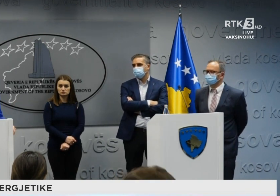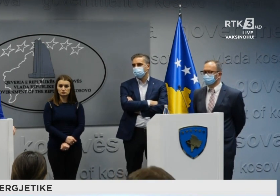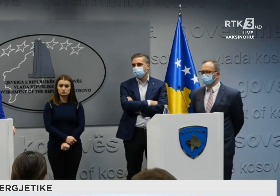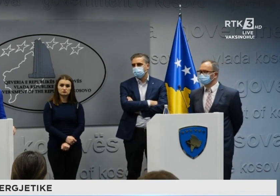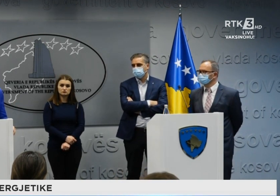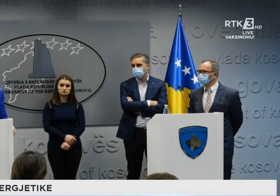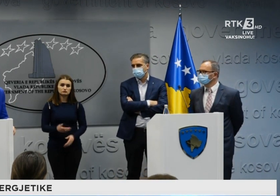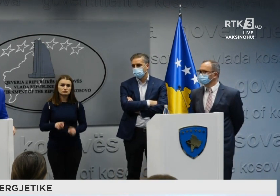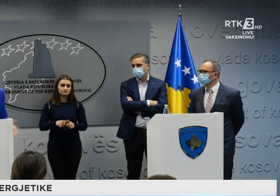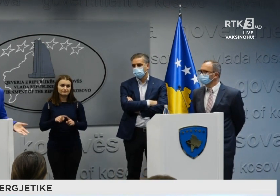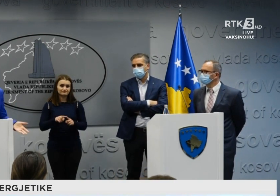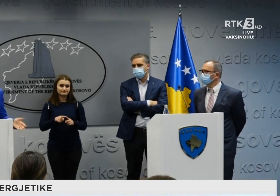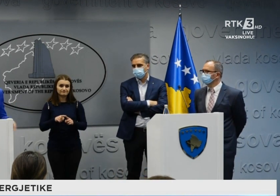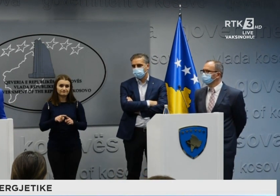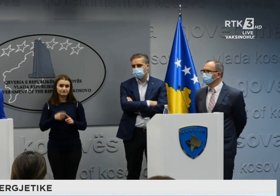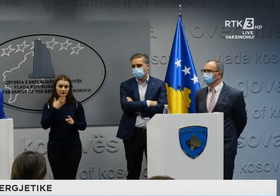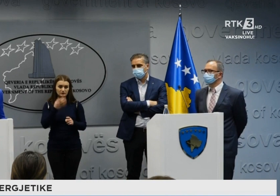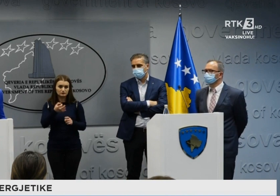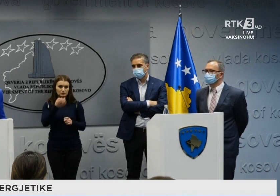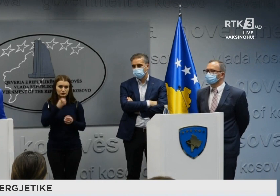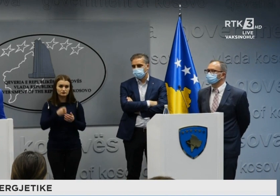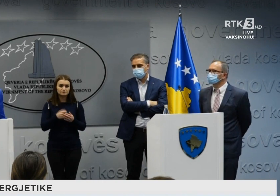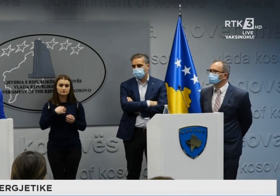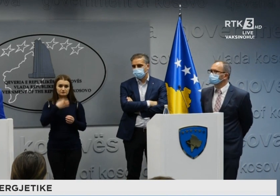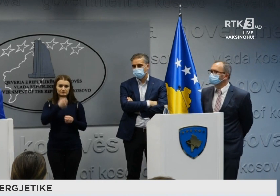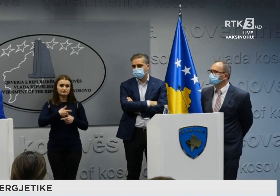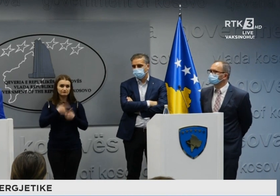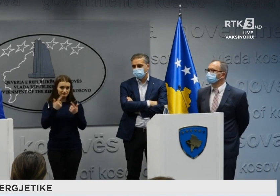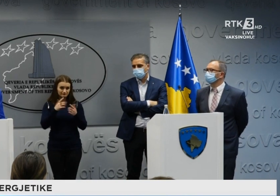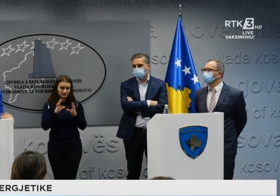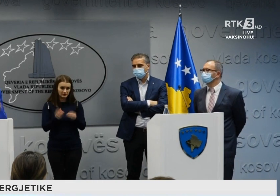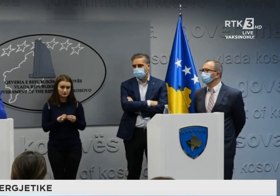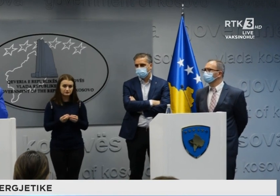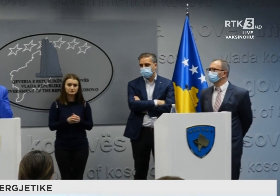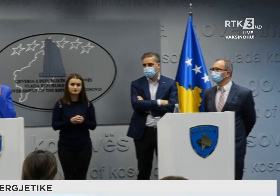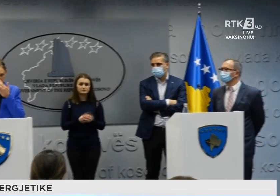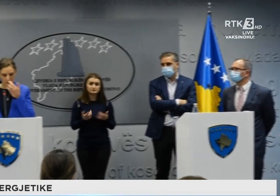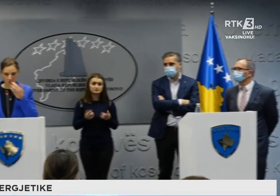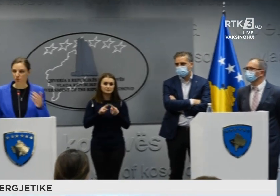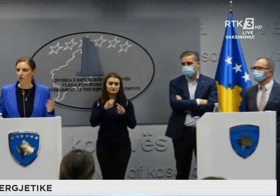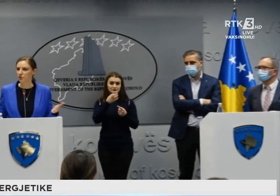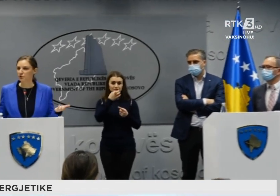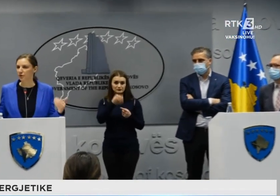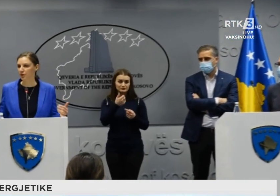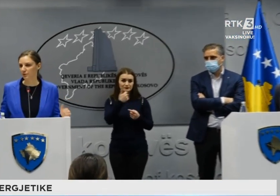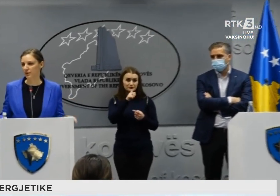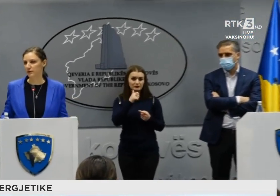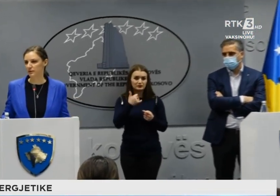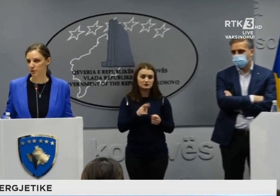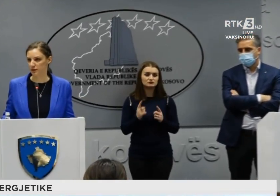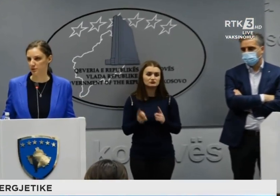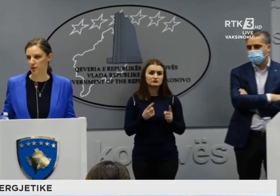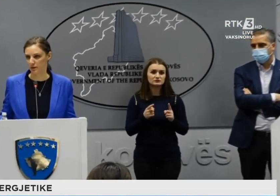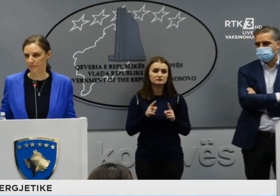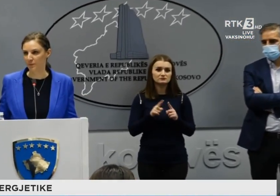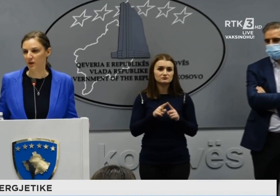gjithçka që mund të qartësojmë. Pyetja e parë ishte pse jemi në këtë situatë që varemi nga